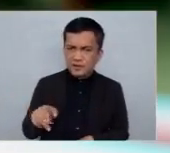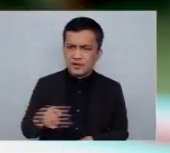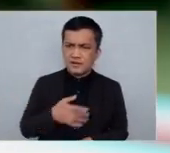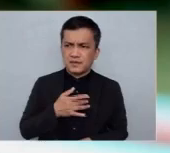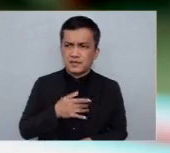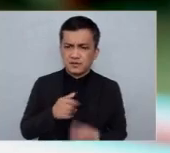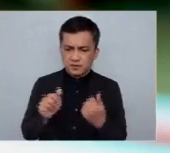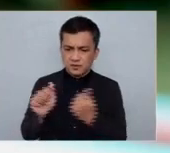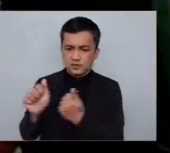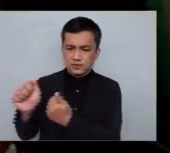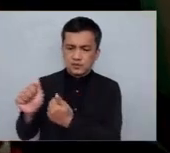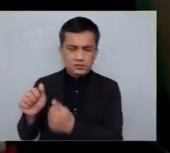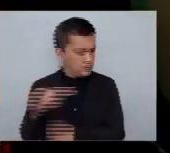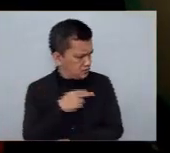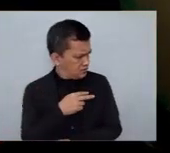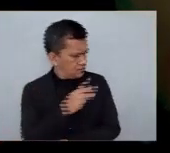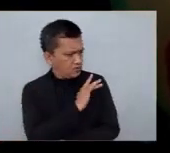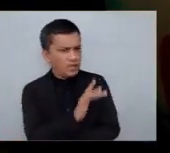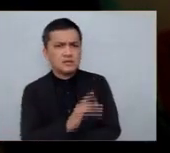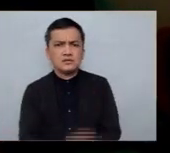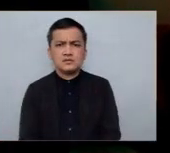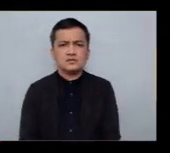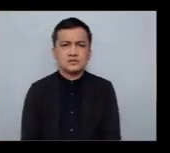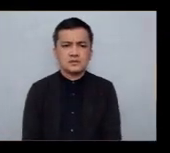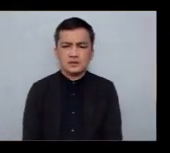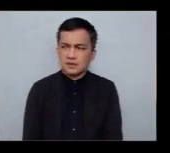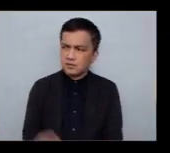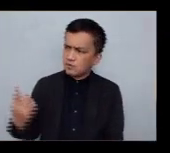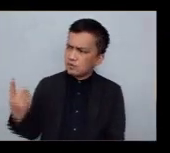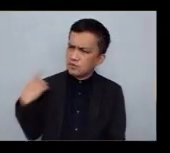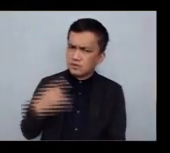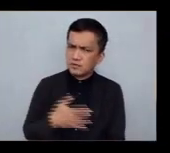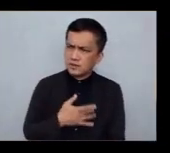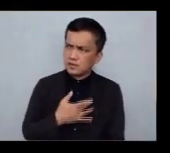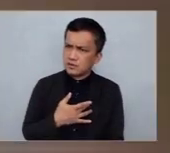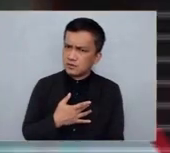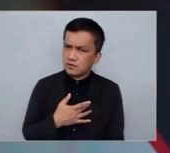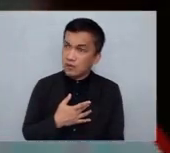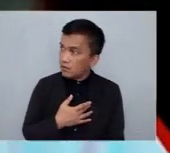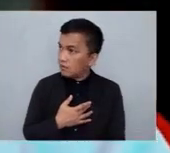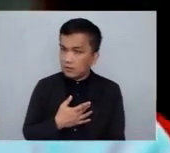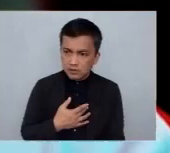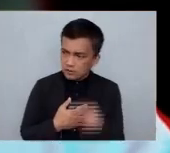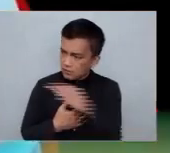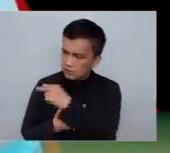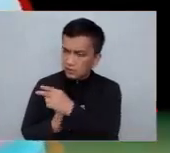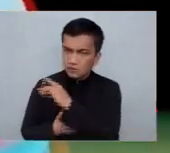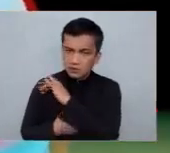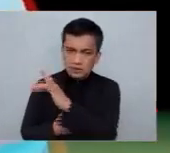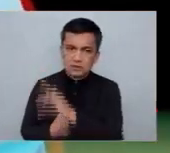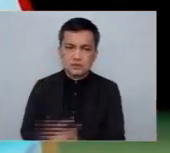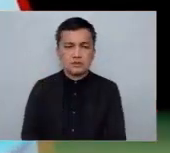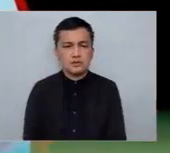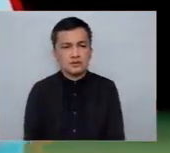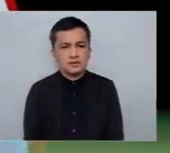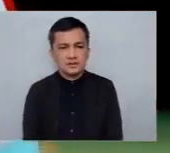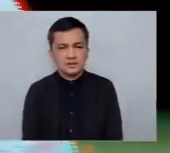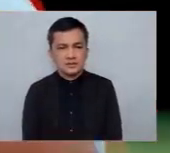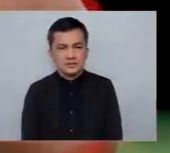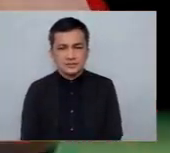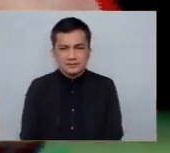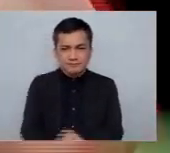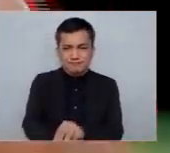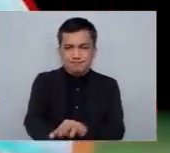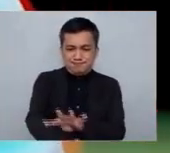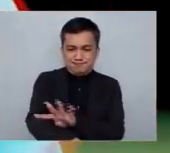ko. Pagtingin ko, wala naman. Para bang may dadaan sa likuran mo. Pagka titingin ka, wala naman. Ganun, tatayo na lang yung mga balahibo